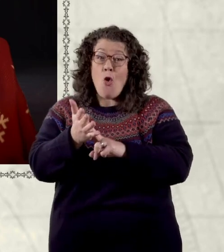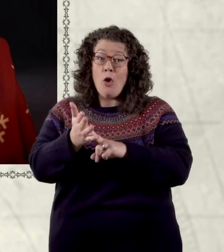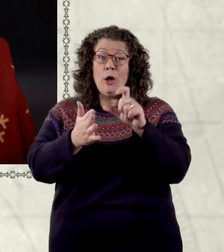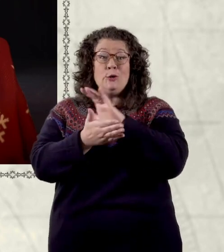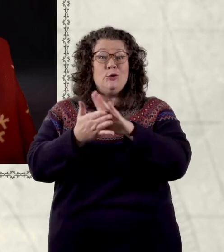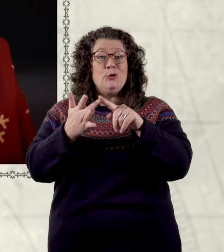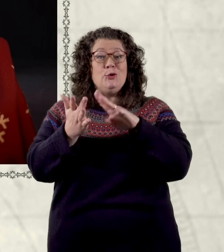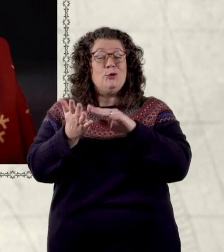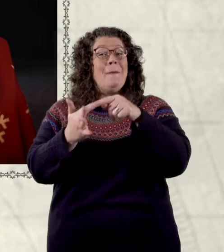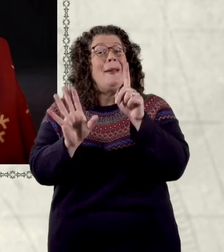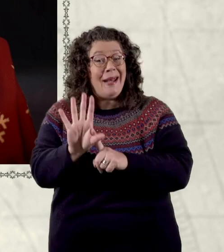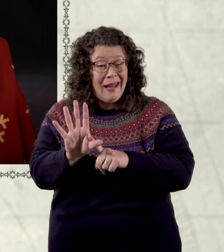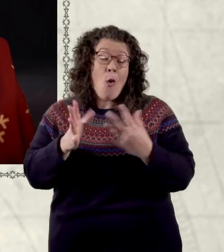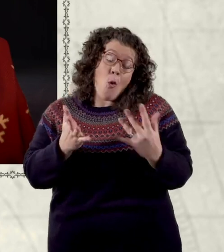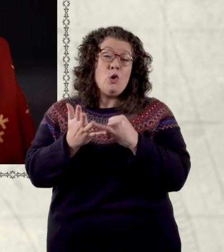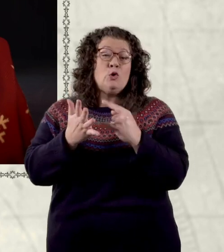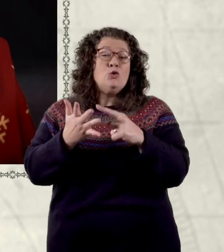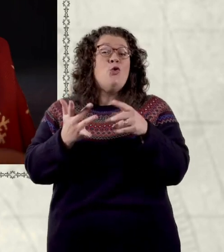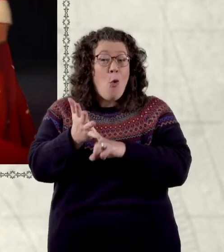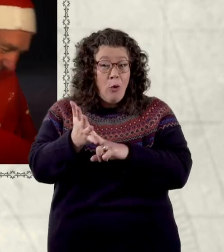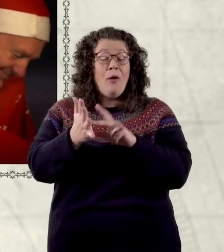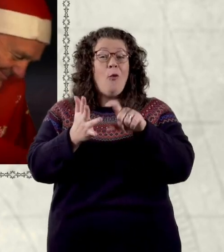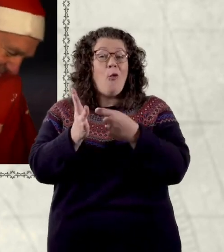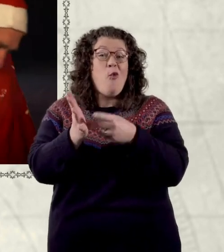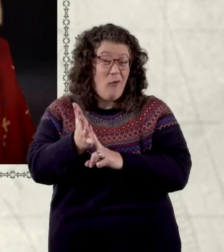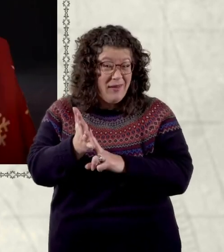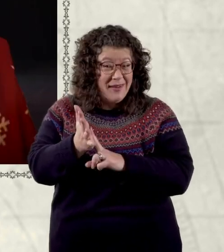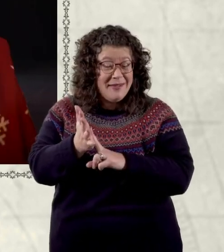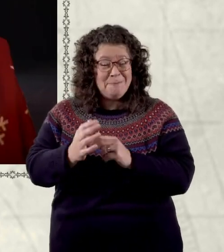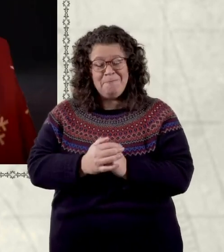alw'n Sion Corn.